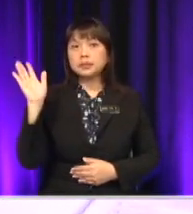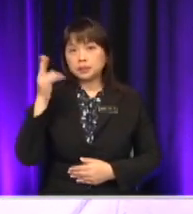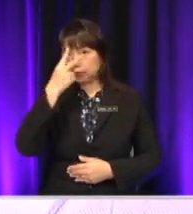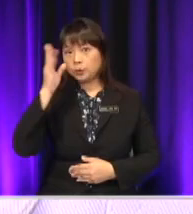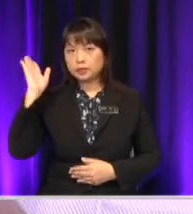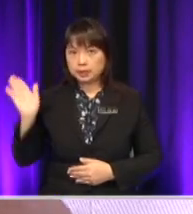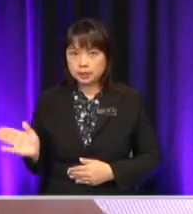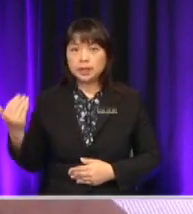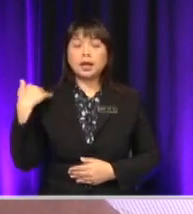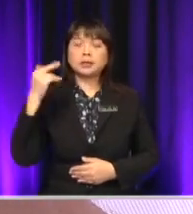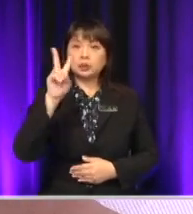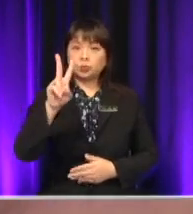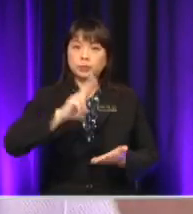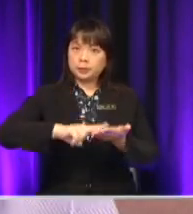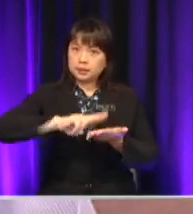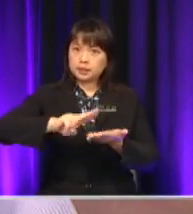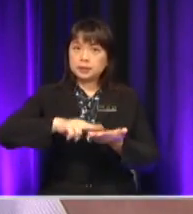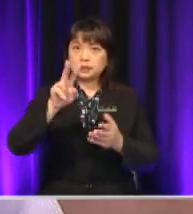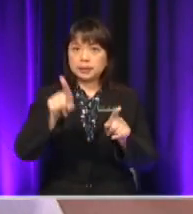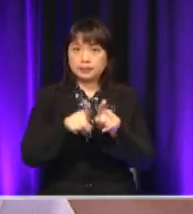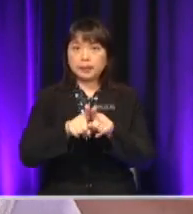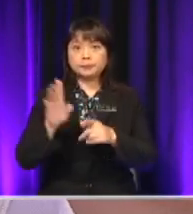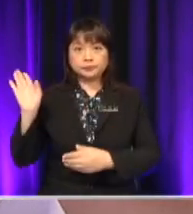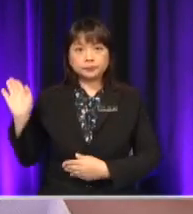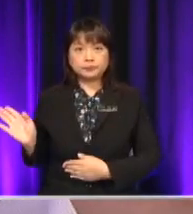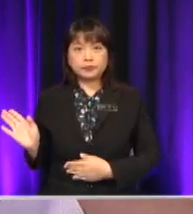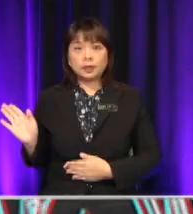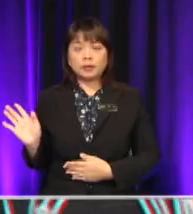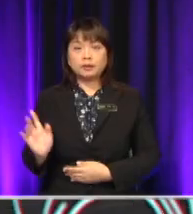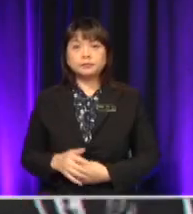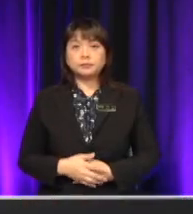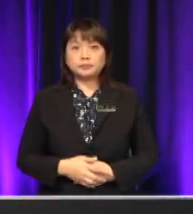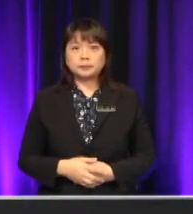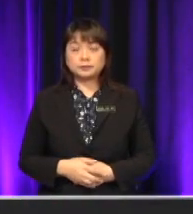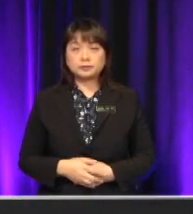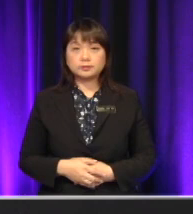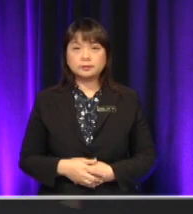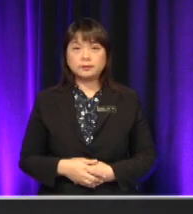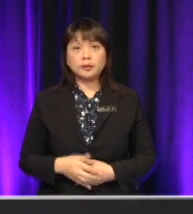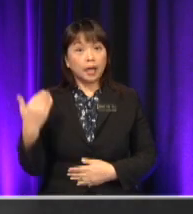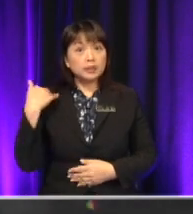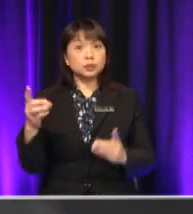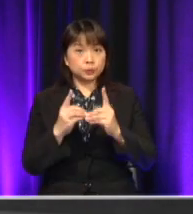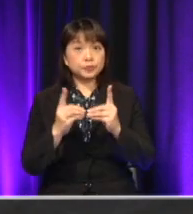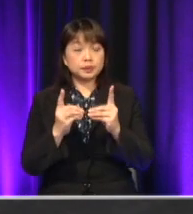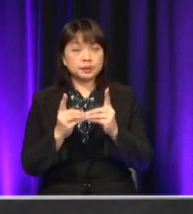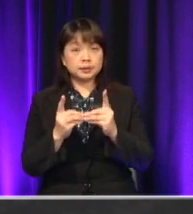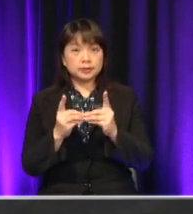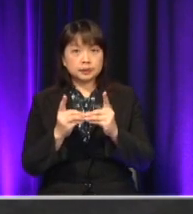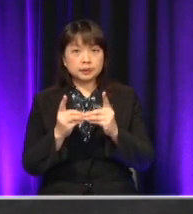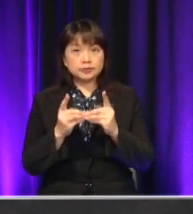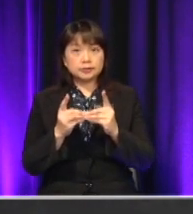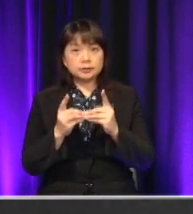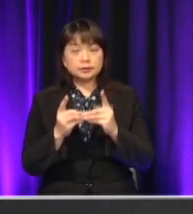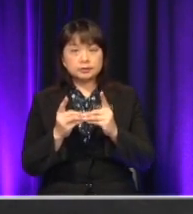yang pertama adalah skala utama. Bacaan yang kedua adalah skala vernier. Jumpa? Yang ini skala utama di sini cikgu. Ya, betul. Yang itu